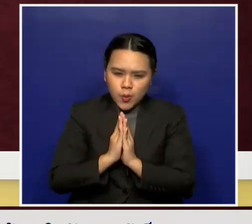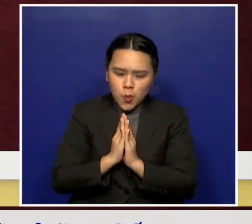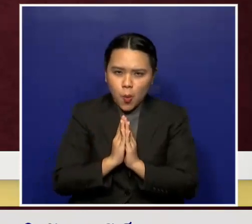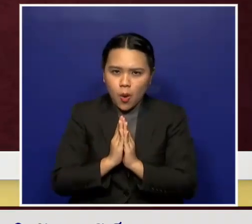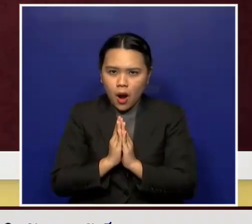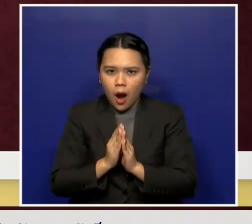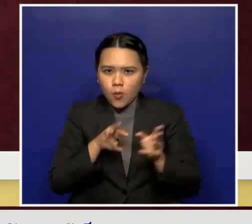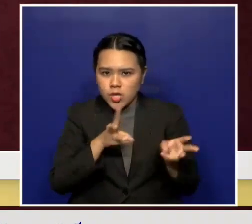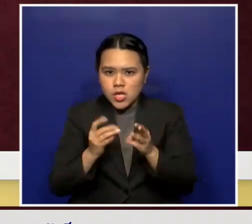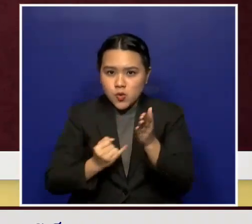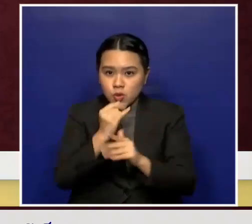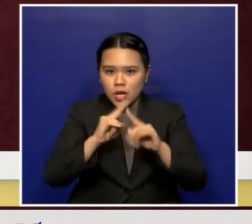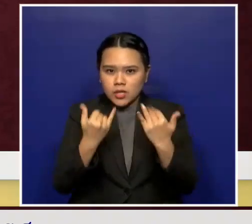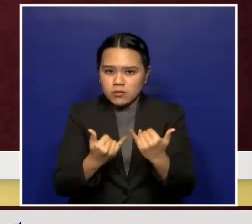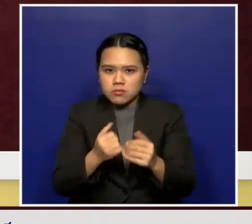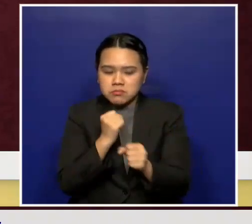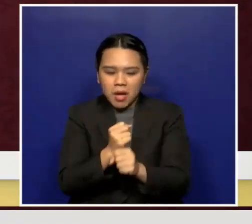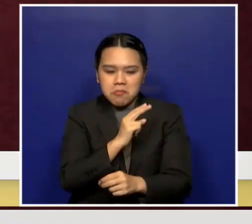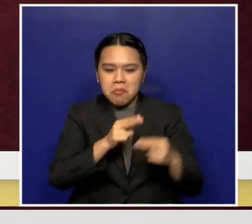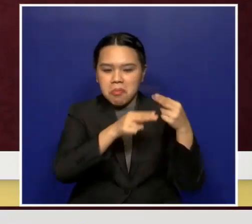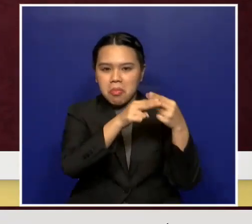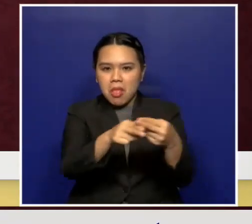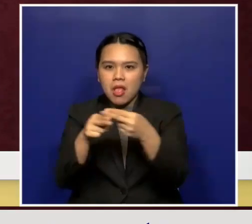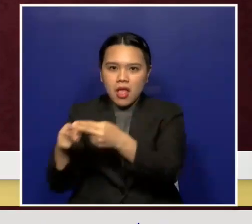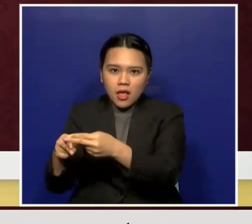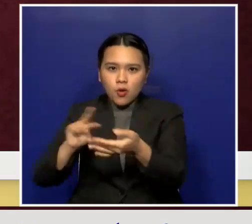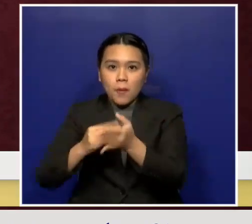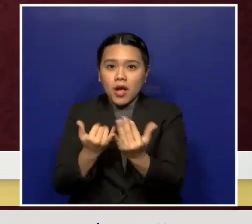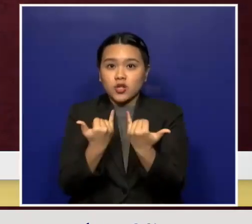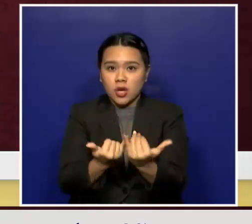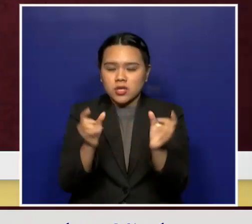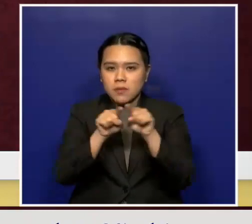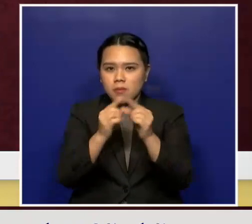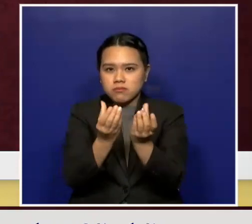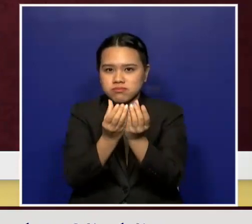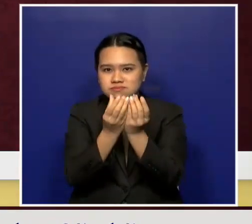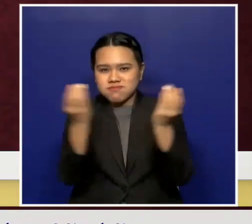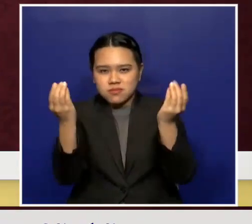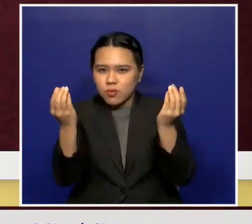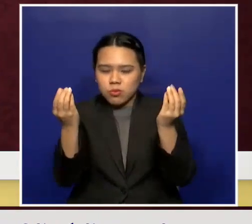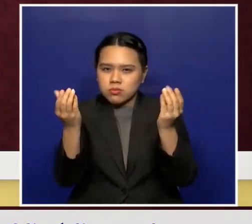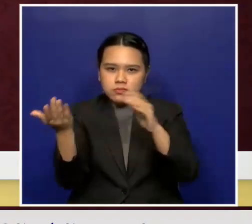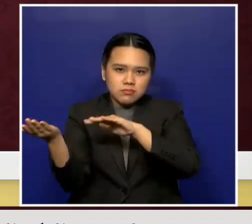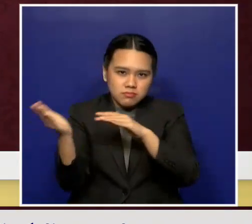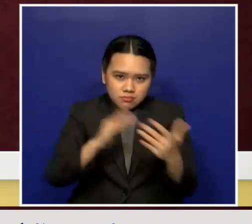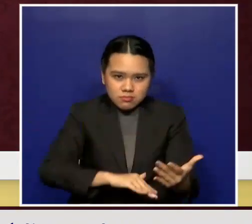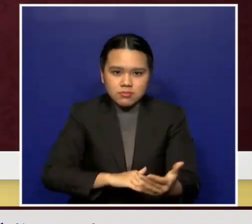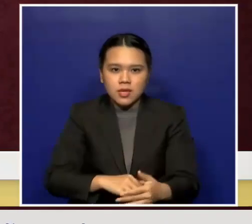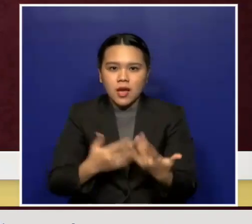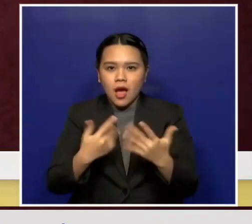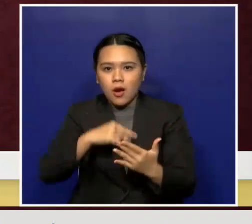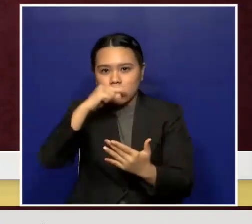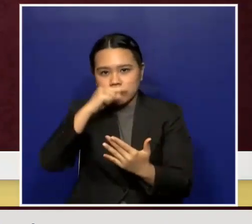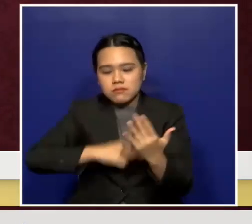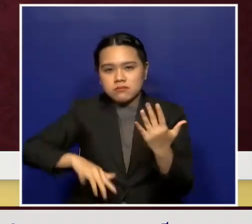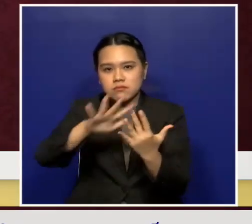วยมันจะขลังได้ยังไงฮะนี่คือรัฐธรรมนูญที่เสื่อมสุดมันต้มคนทั้งโลกแต่ว่าต้มคนไทยทั้งประเทศ